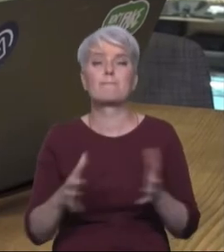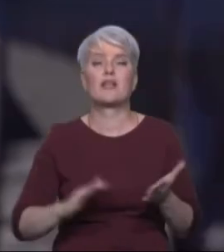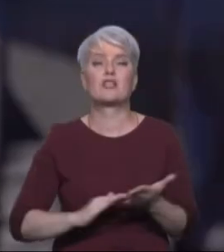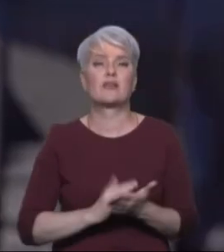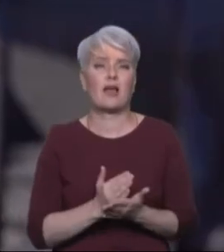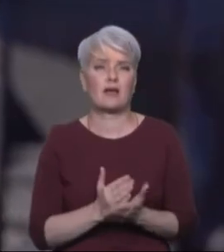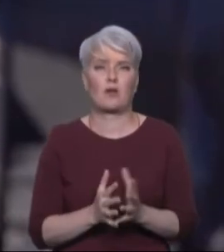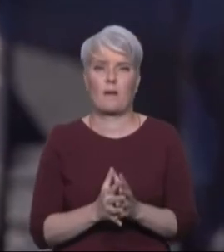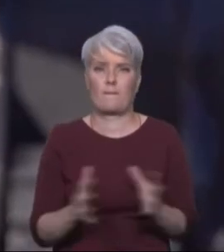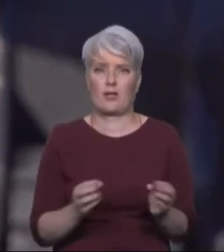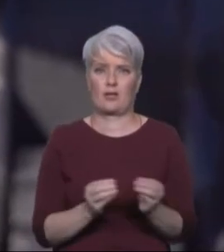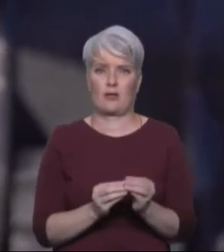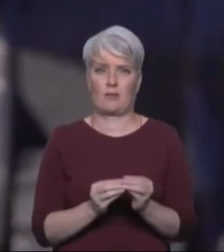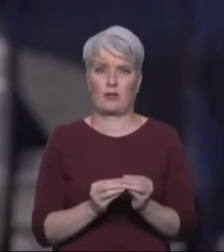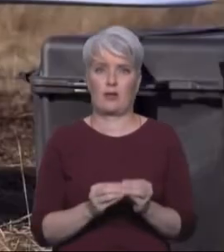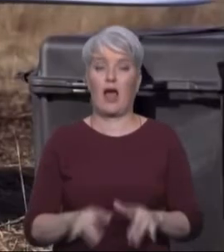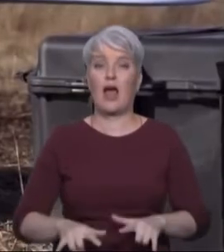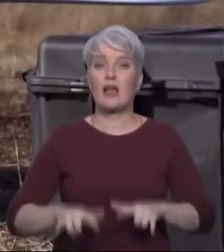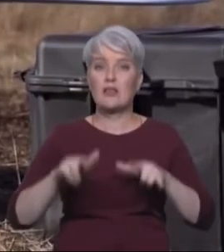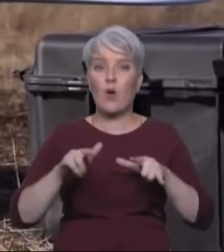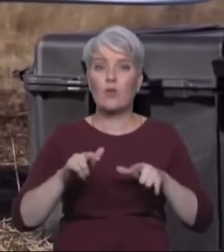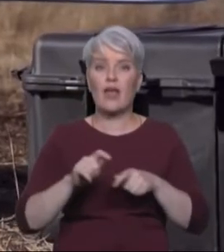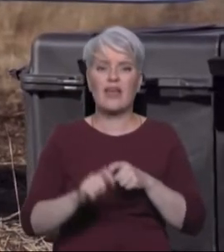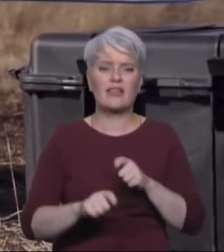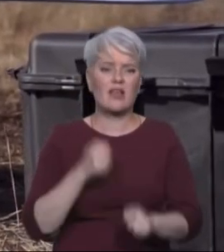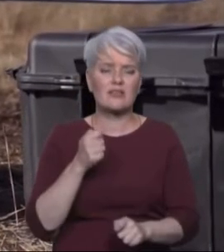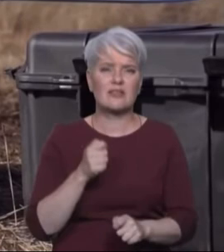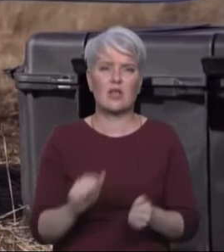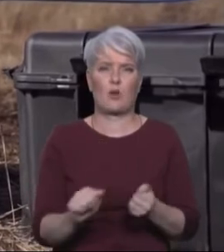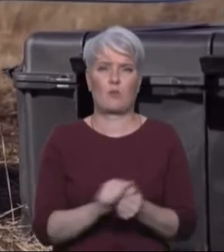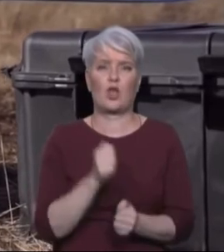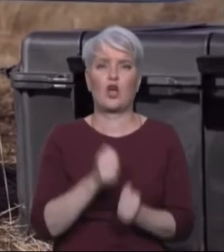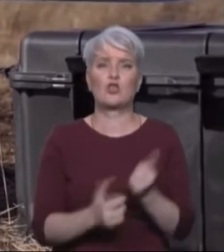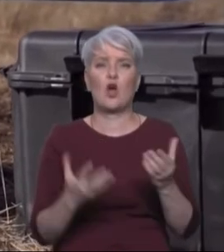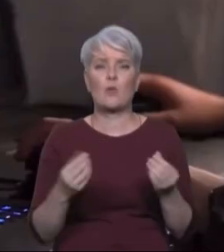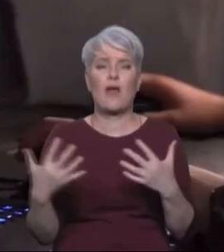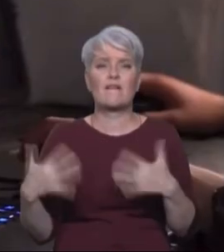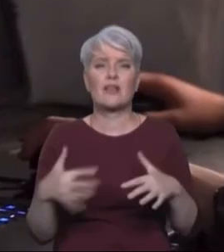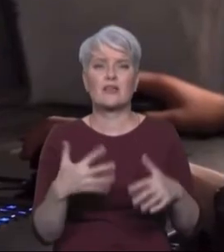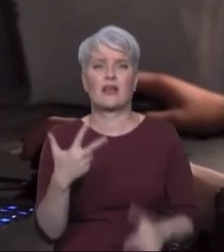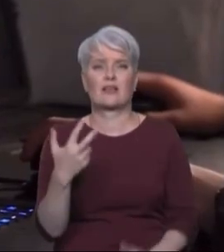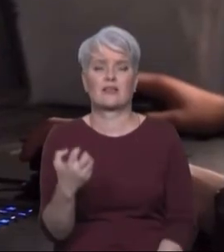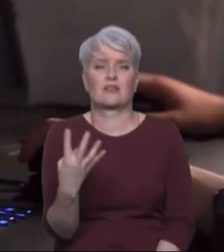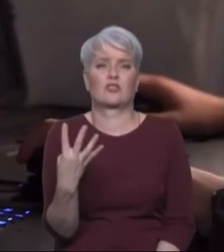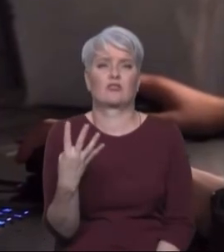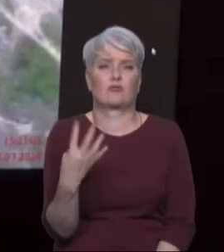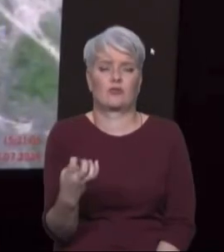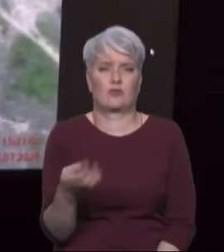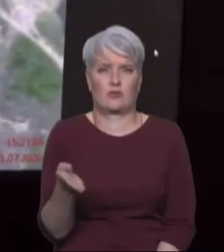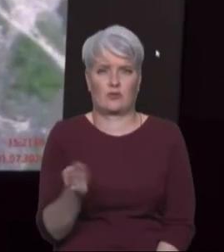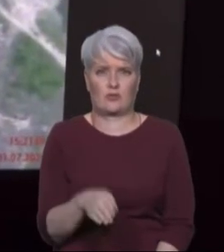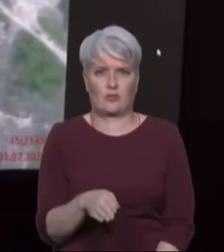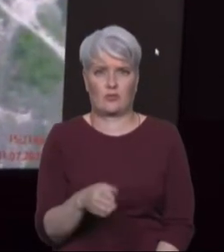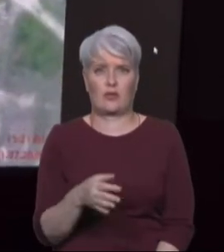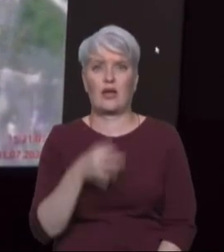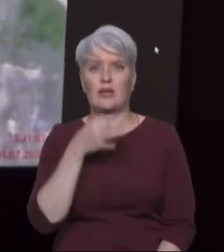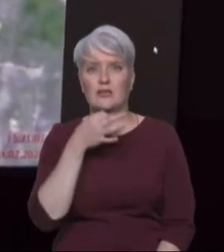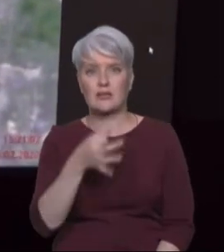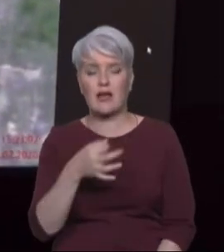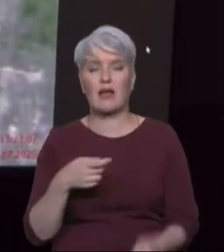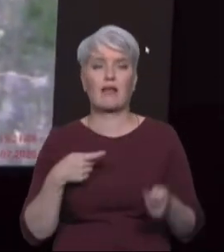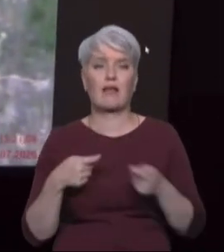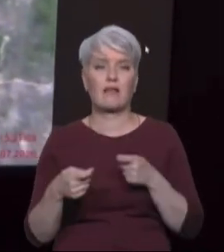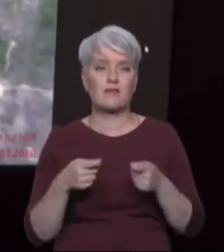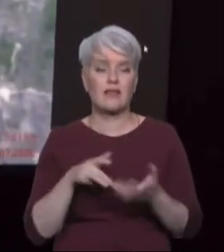більше стабільні дрони у східний матеріал щодня нам фрон яких втрачають близько 300-400 розповідали раніше суспільному